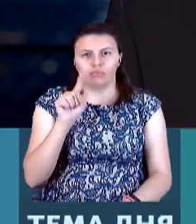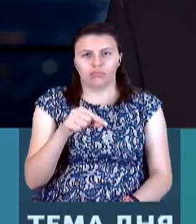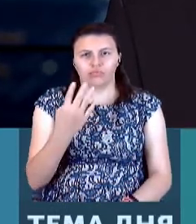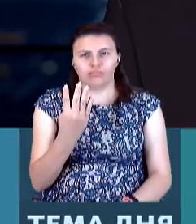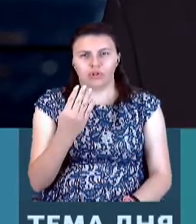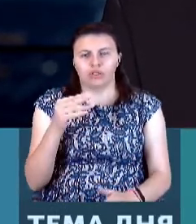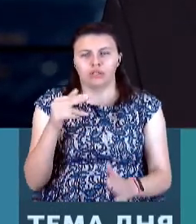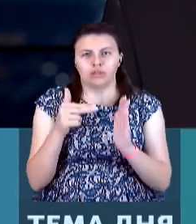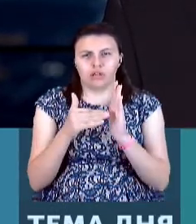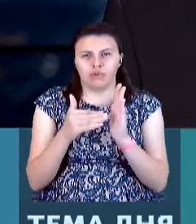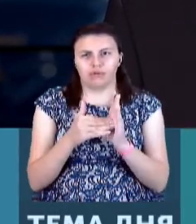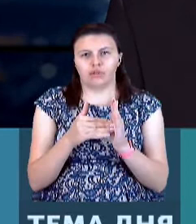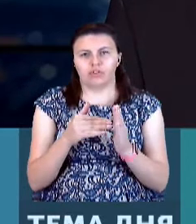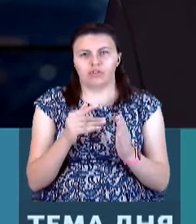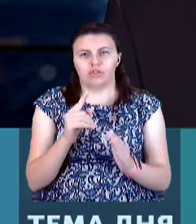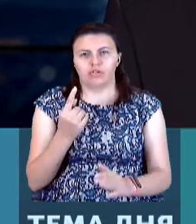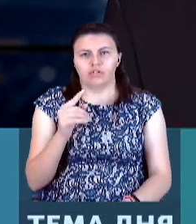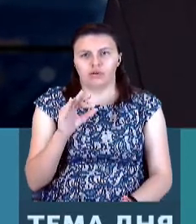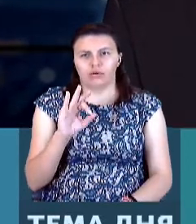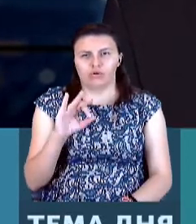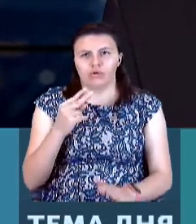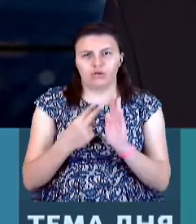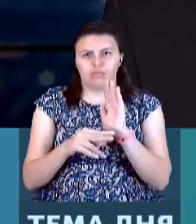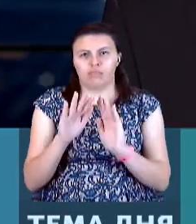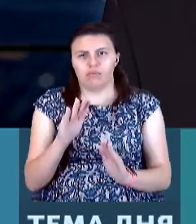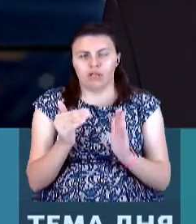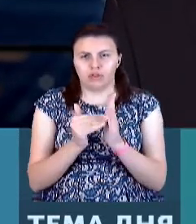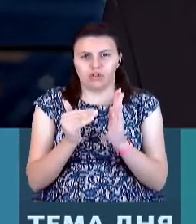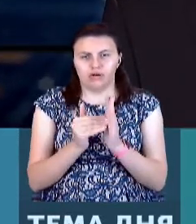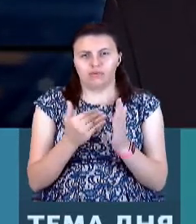на 0,75 ставки, тобто